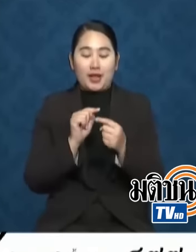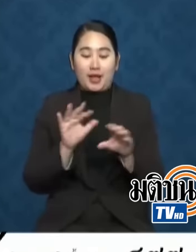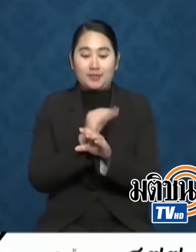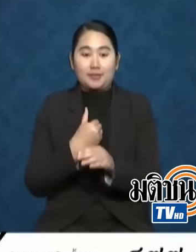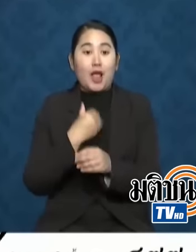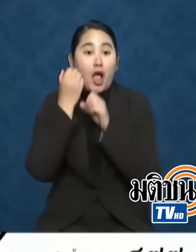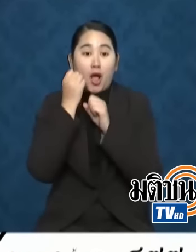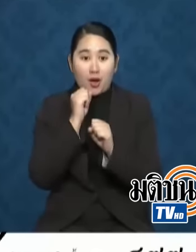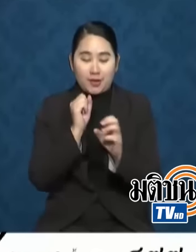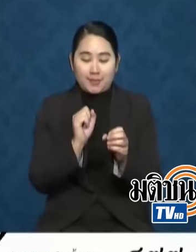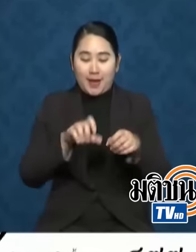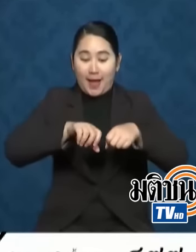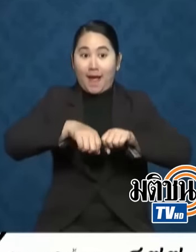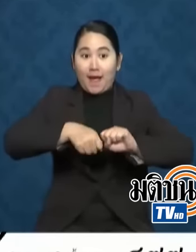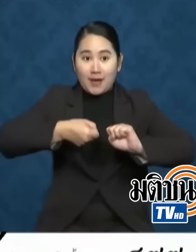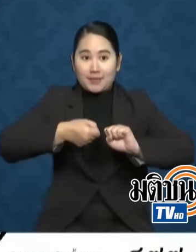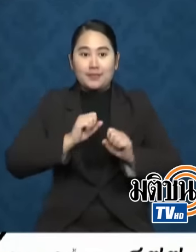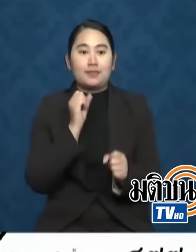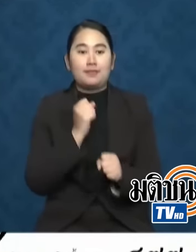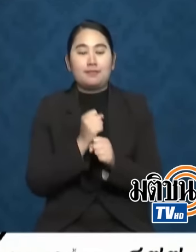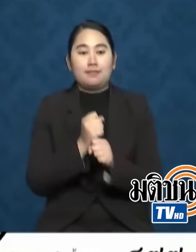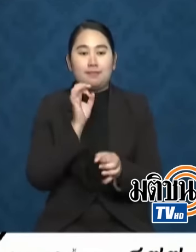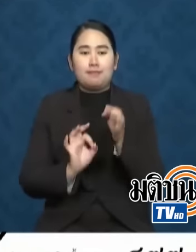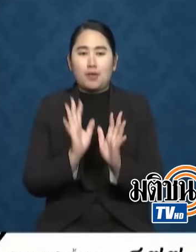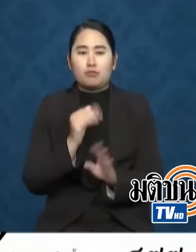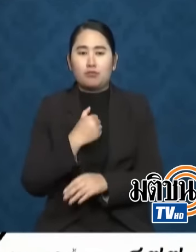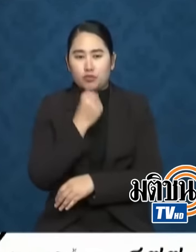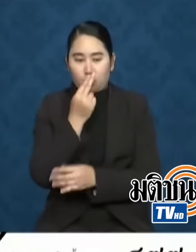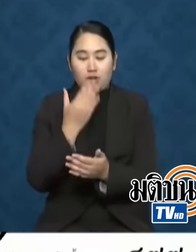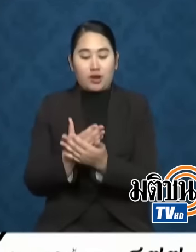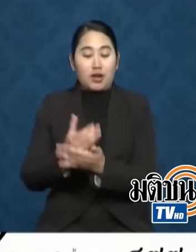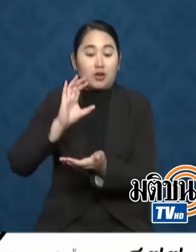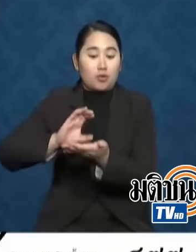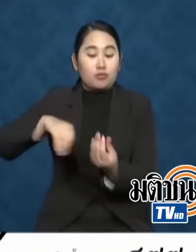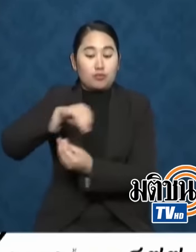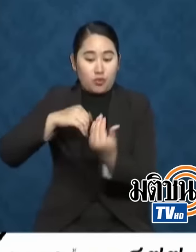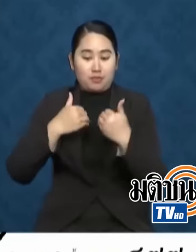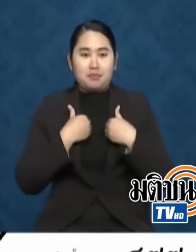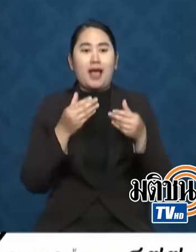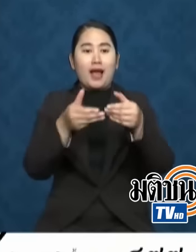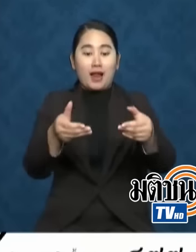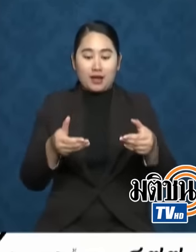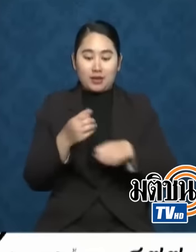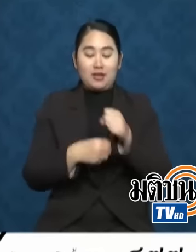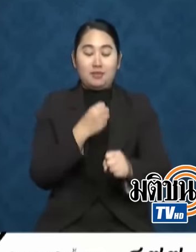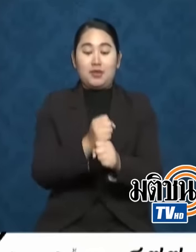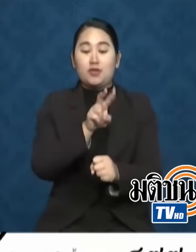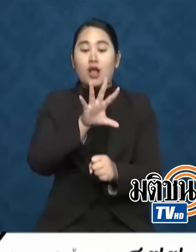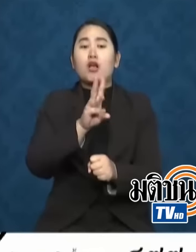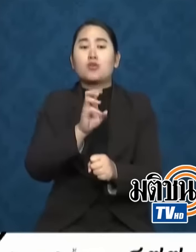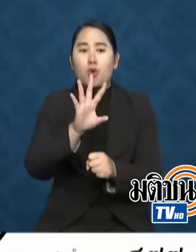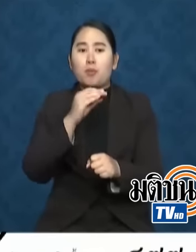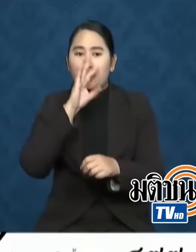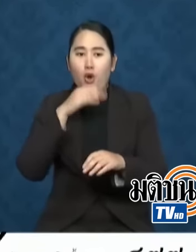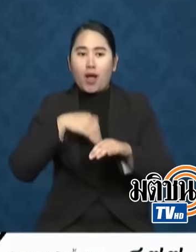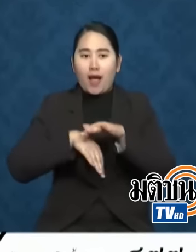ลจากอ้อย 8.6 ล้านนี่ขนาดอ้อยดูเหมือนมีงบแล้วนะครับปี66ยังมีรายงานอยู่เลยว่ามีการลักลอบเผาอ้อยอยู่หลัก10